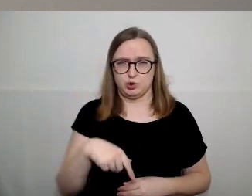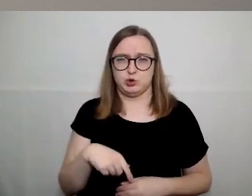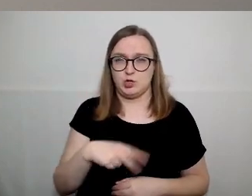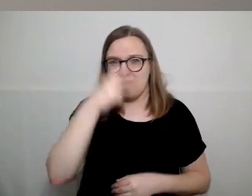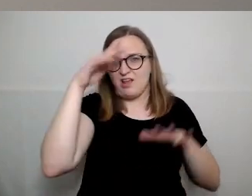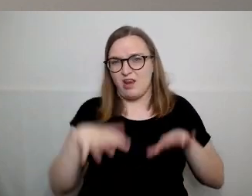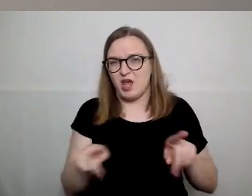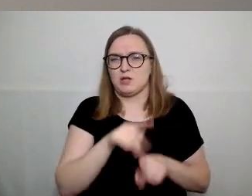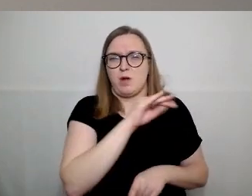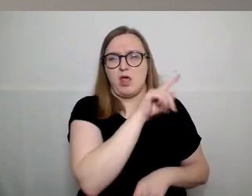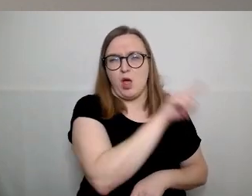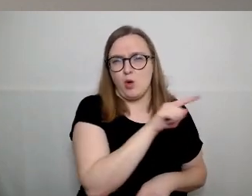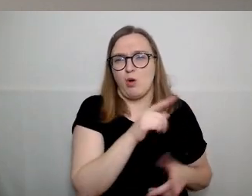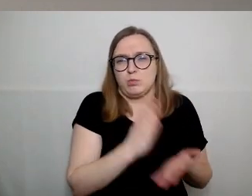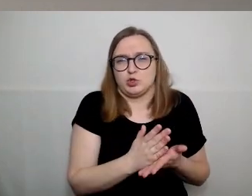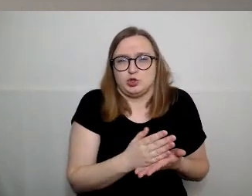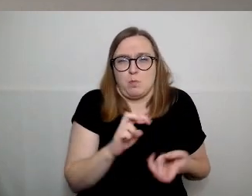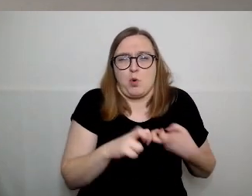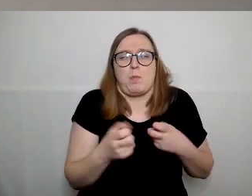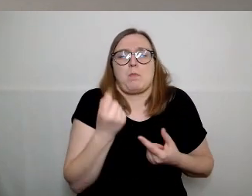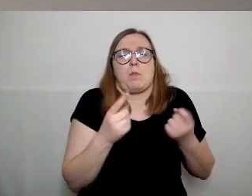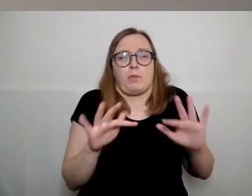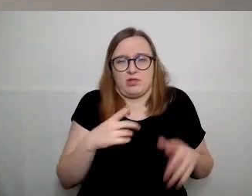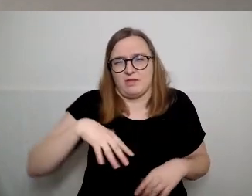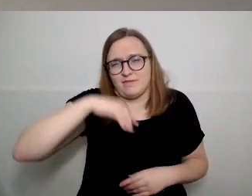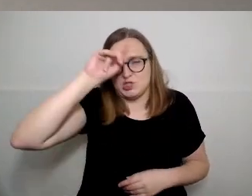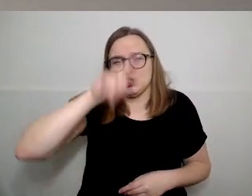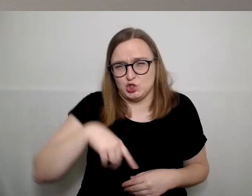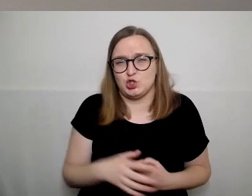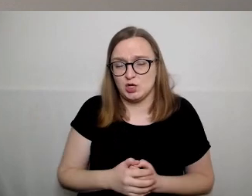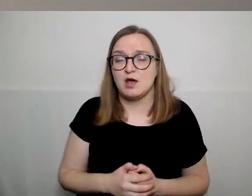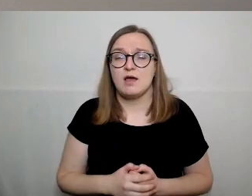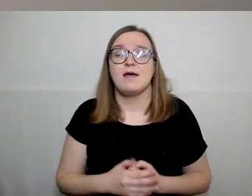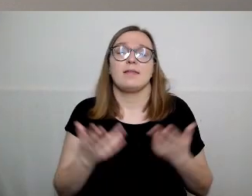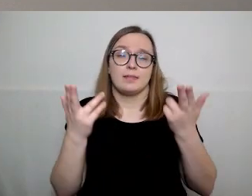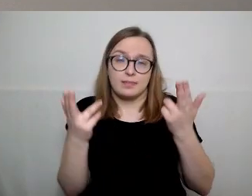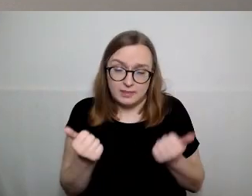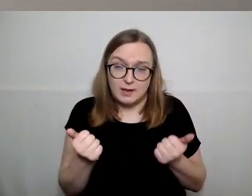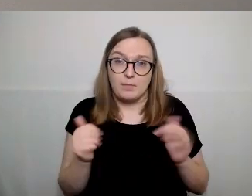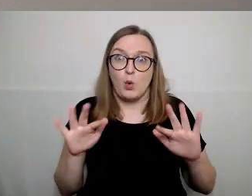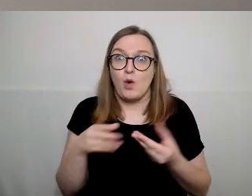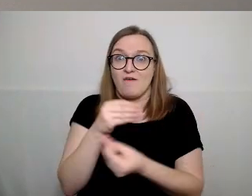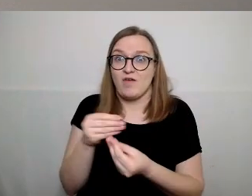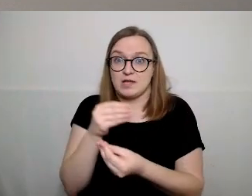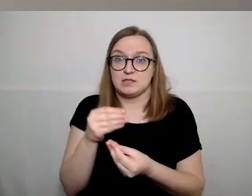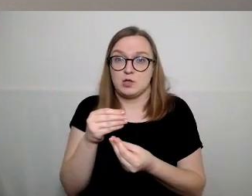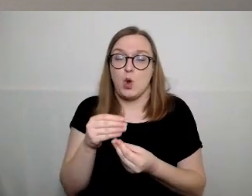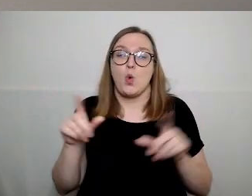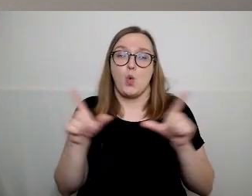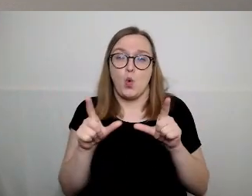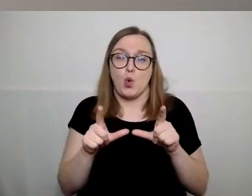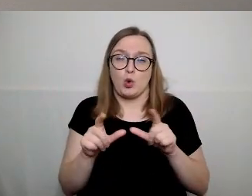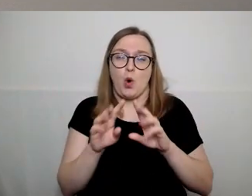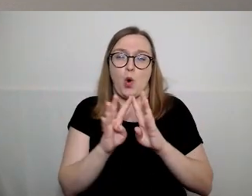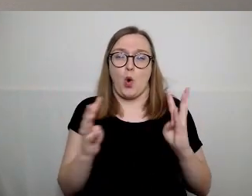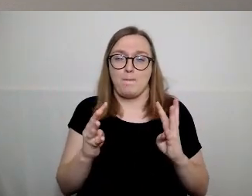ir ištiko. Ir taip, dirbant verslo rūko komiteto pirmininku,